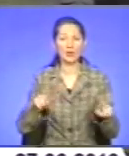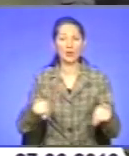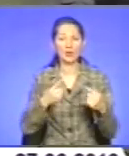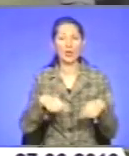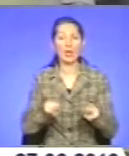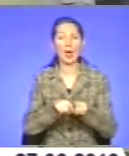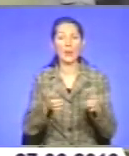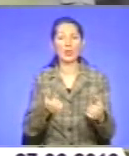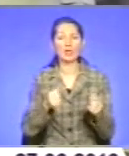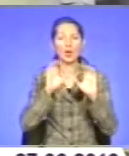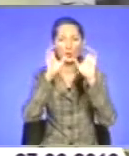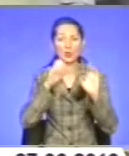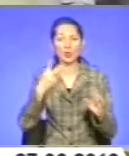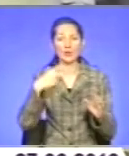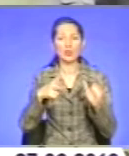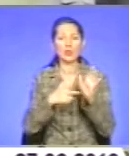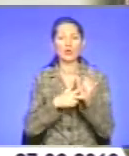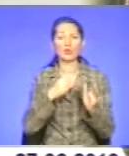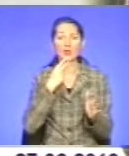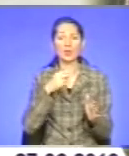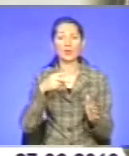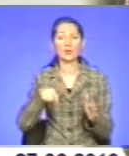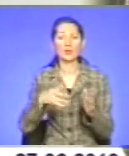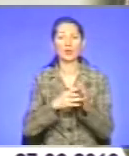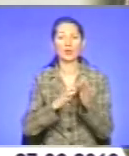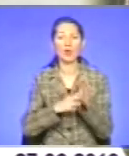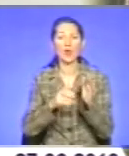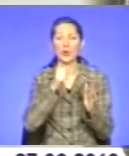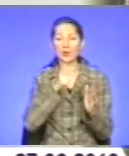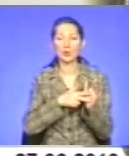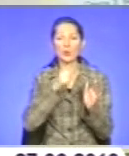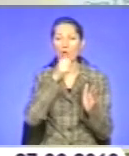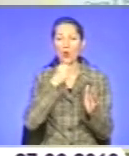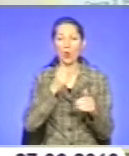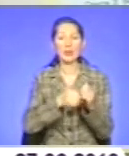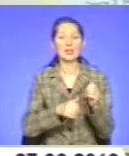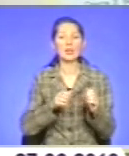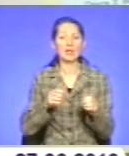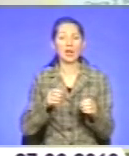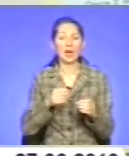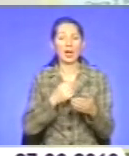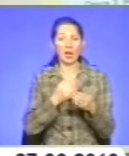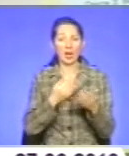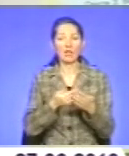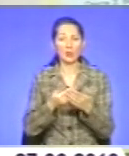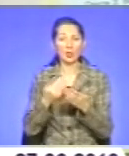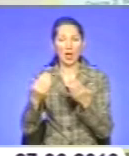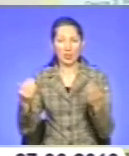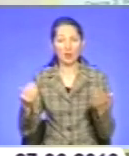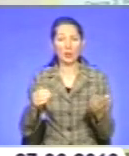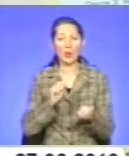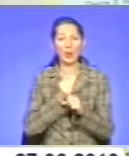червня 1996 року. Серед експонатів привертає увагу праця Вадима Гетьмана, як